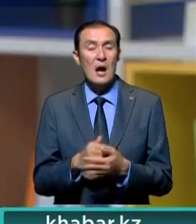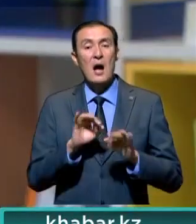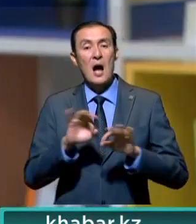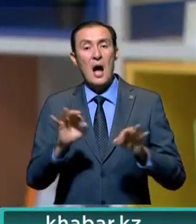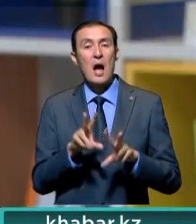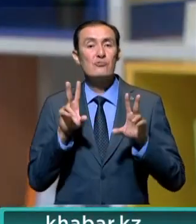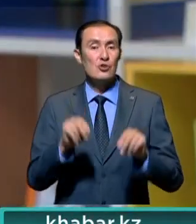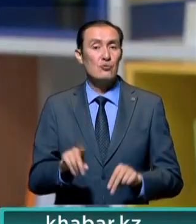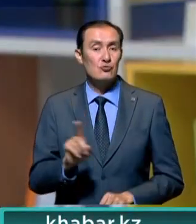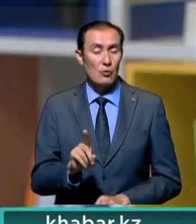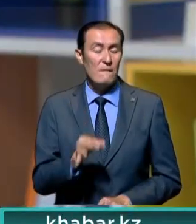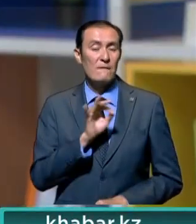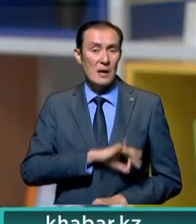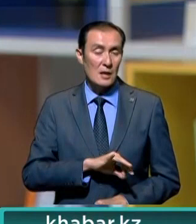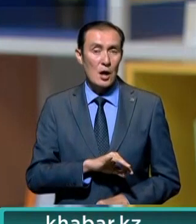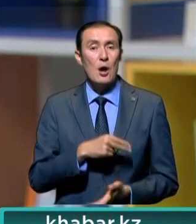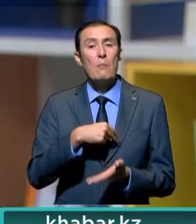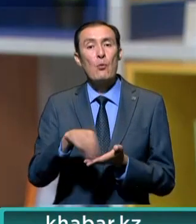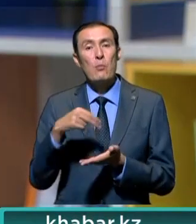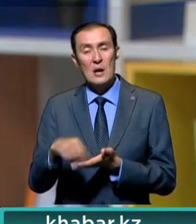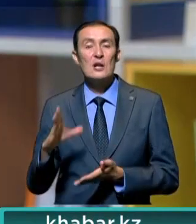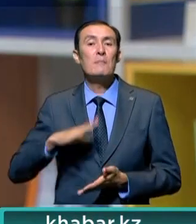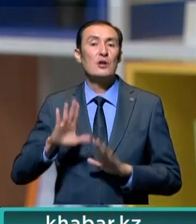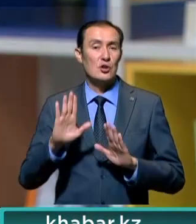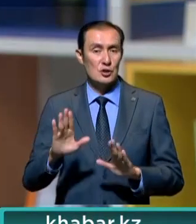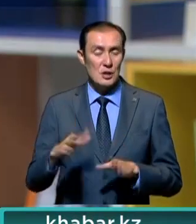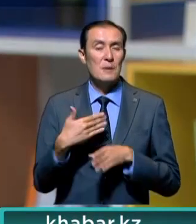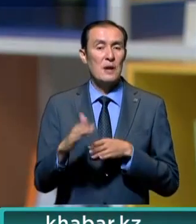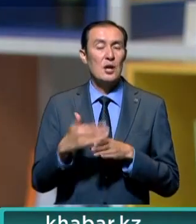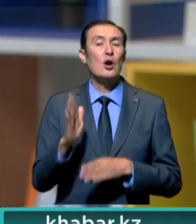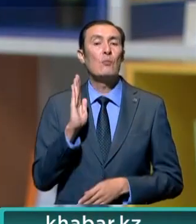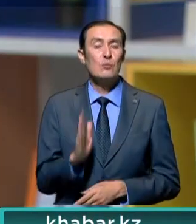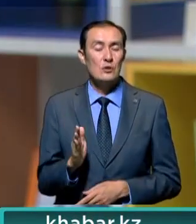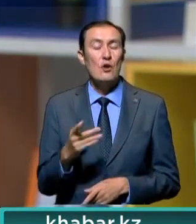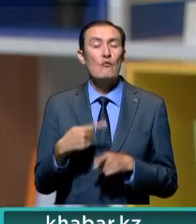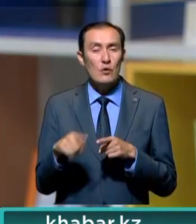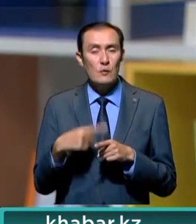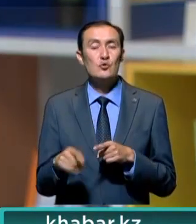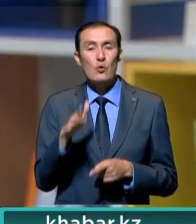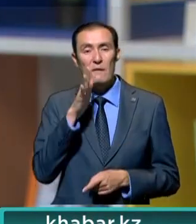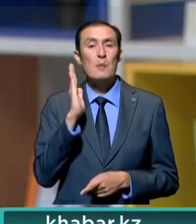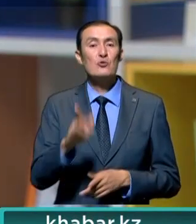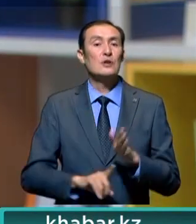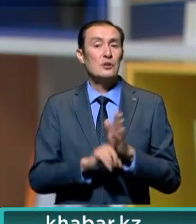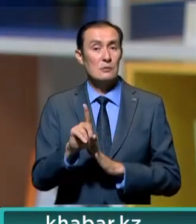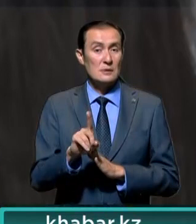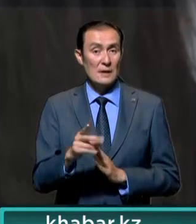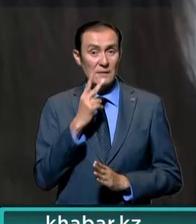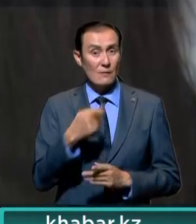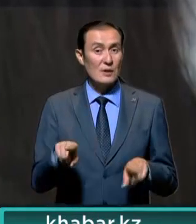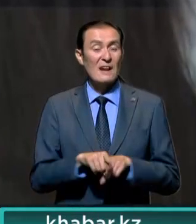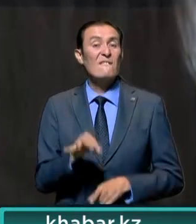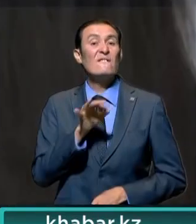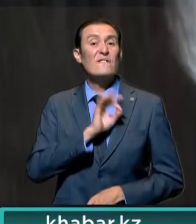что, уважаемые покупатели, подождите, ипотека будет, нужно вот-вот чуть-чуть времени. То есть так